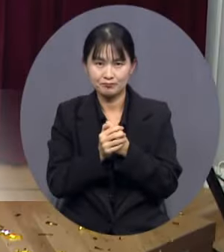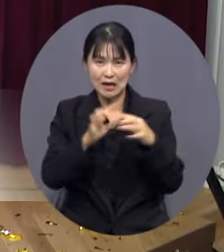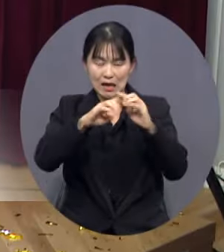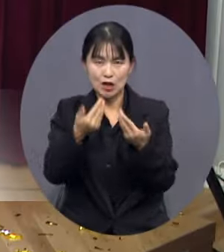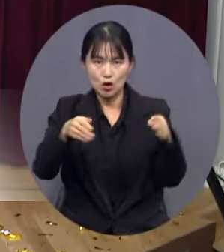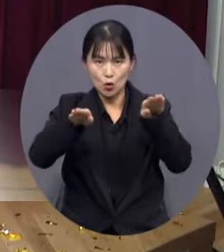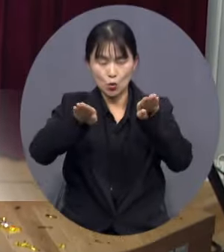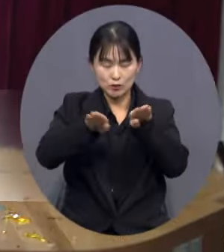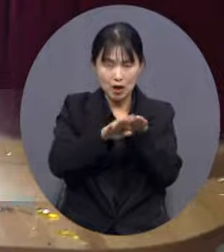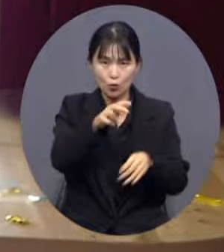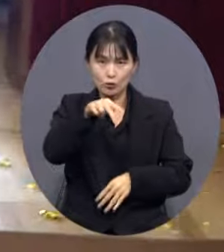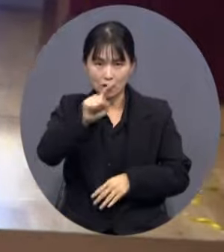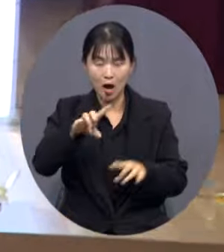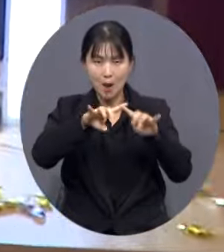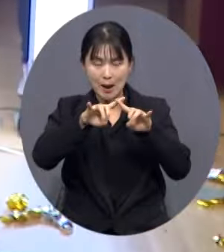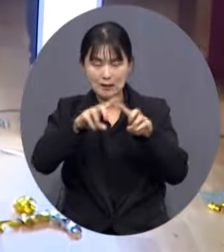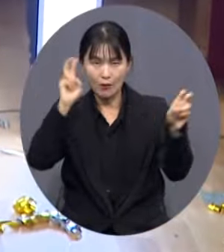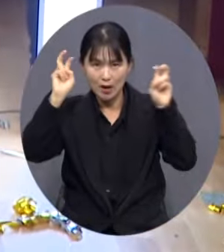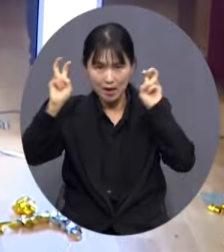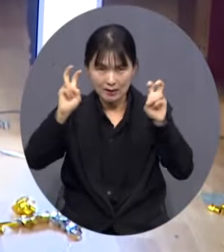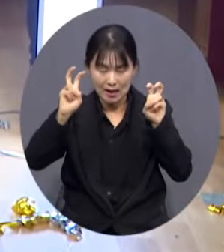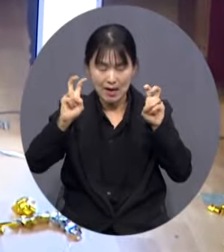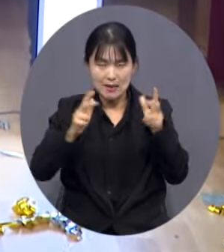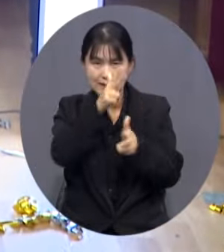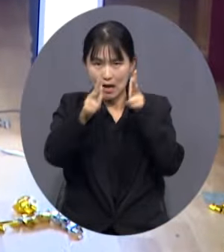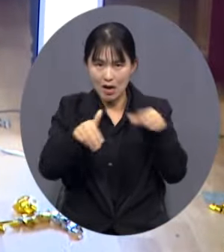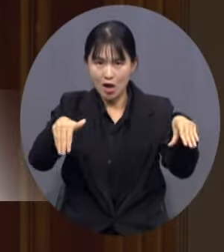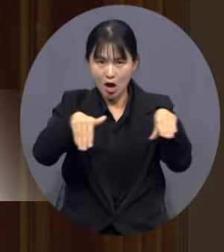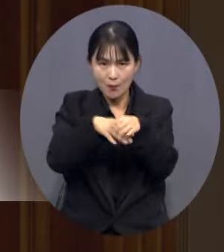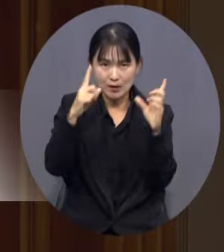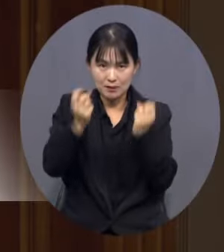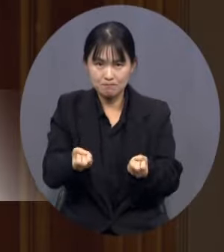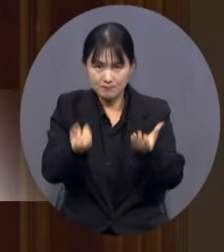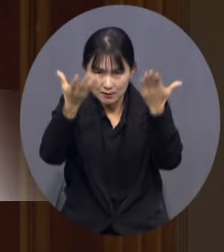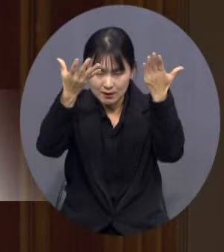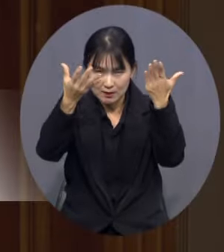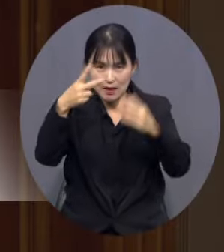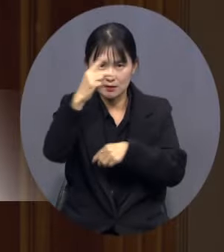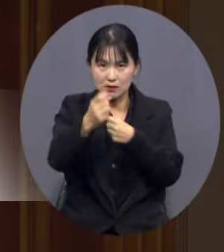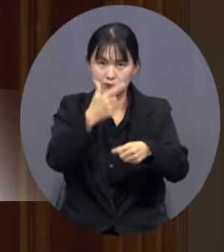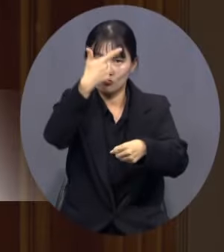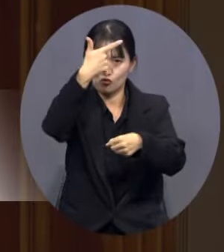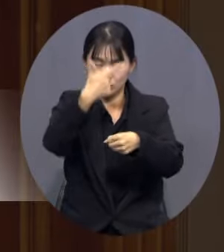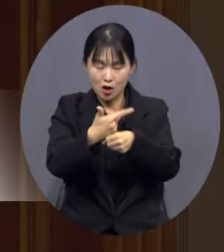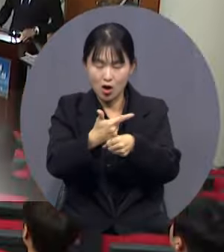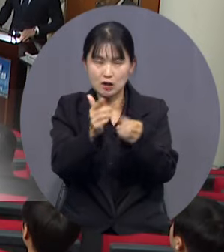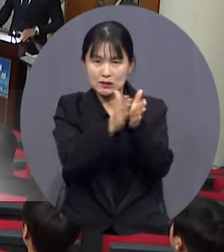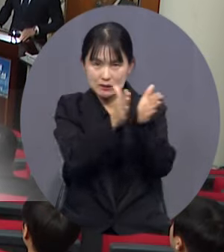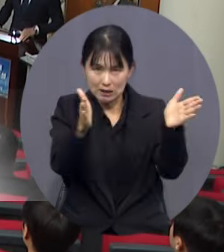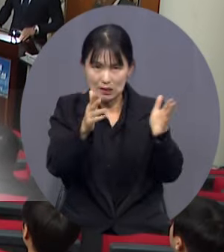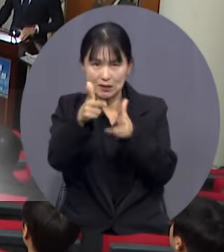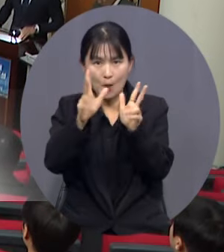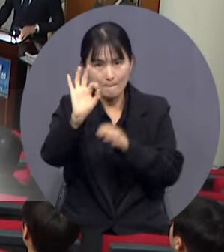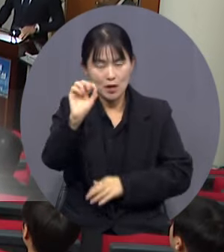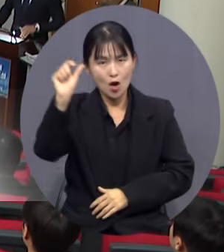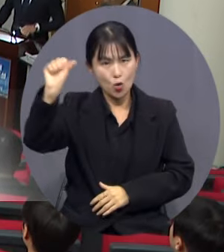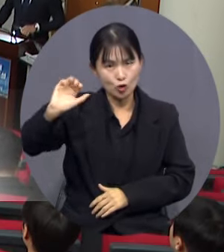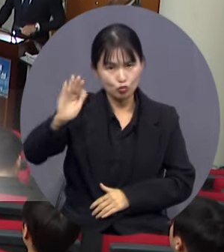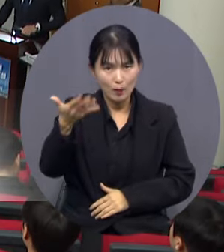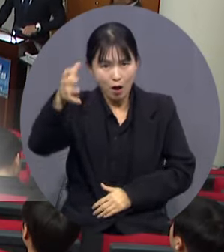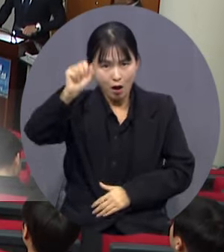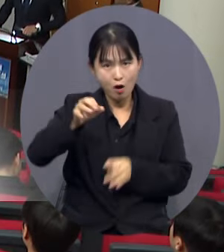제주에너지공사는 동서발전 컨소시엄과 사업 시행 협약 기념식을 갖고 2026년 착공에 사업비